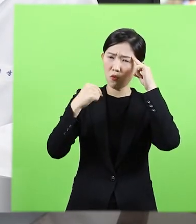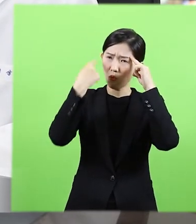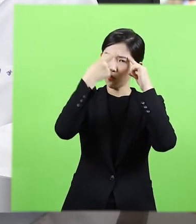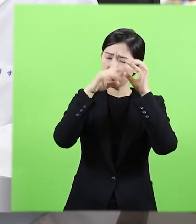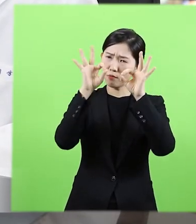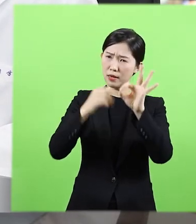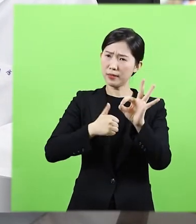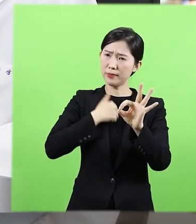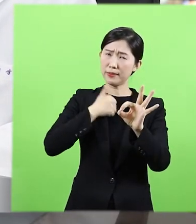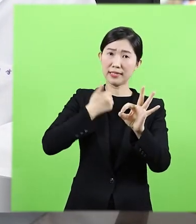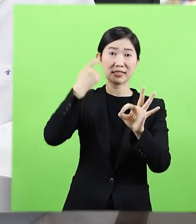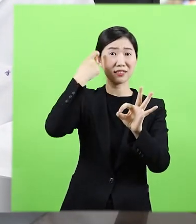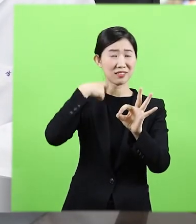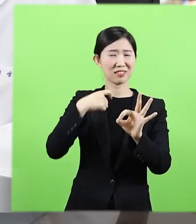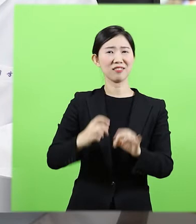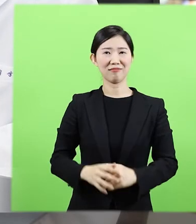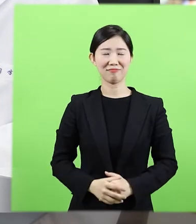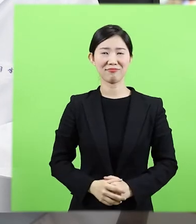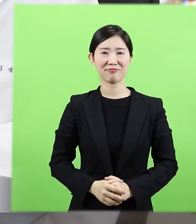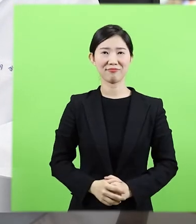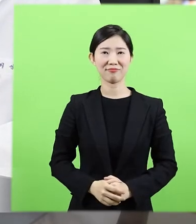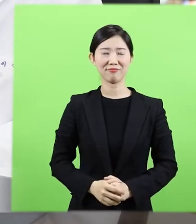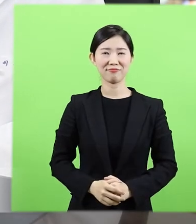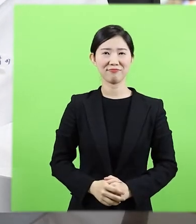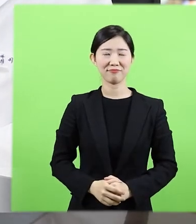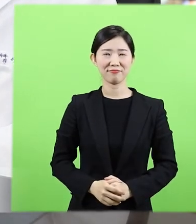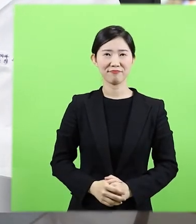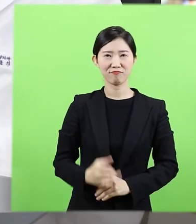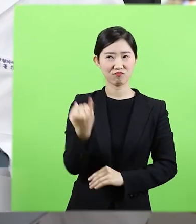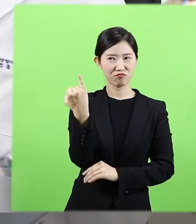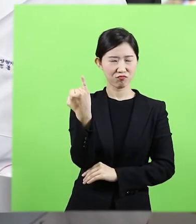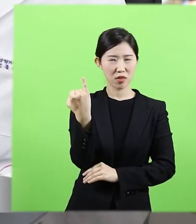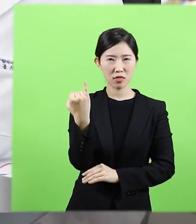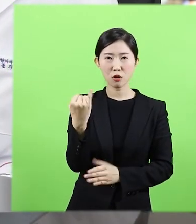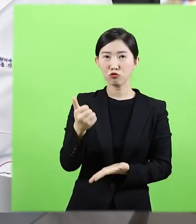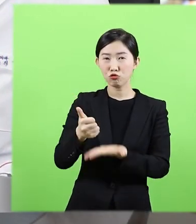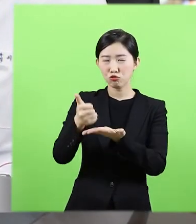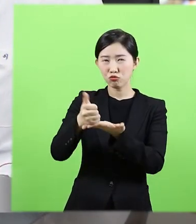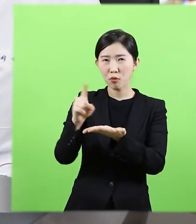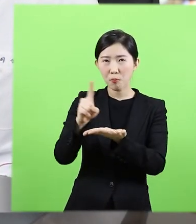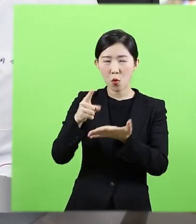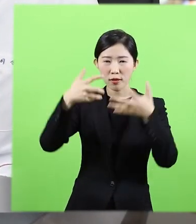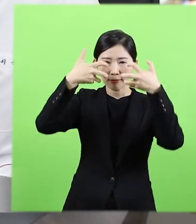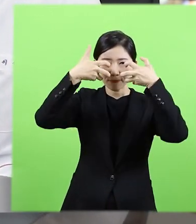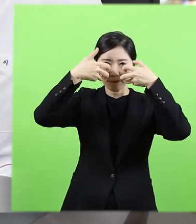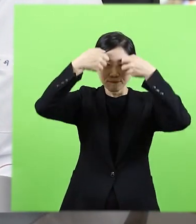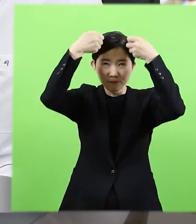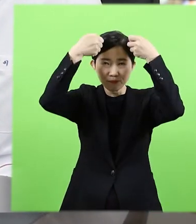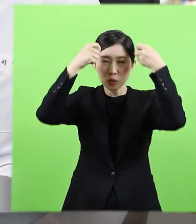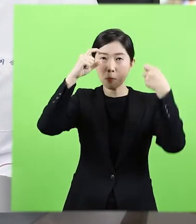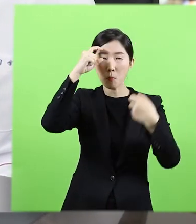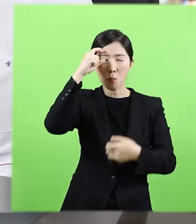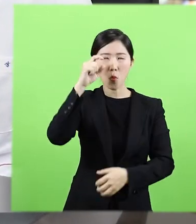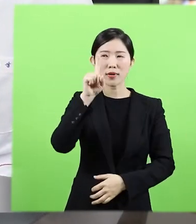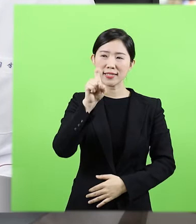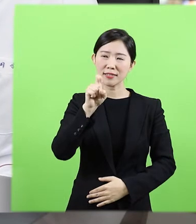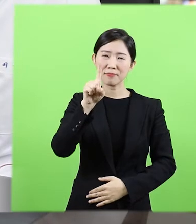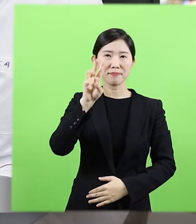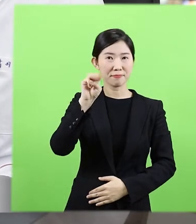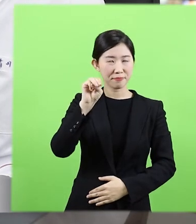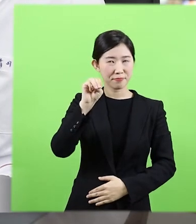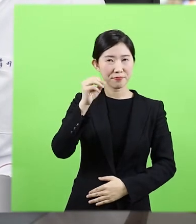약간 화난 듯한 그런 모습을 보이고 있습니다. 이런 분한테 상안검 거상술을